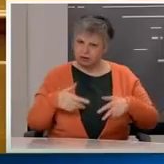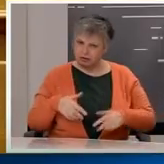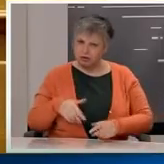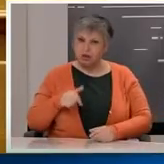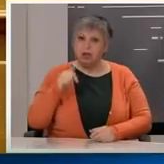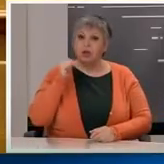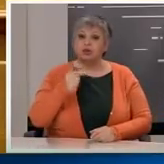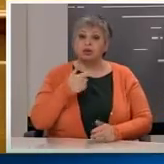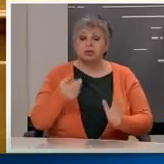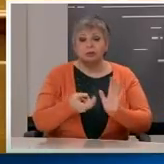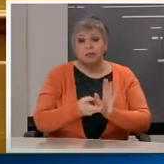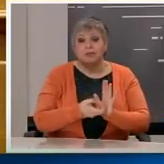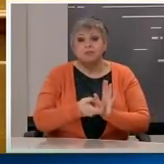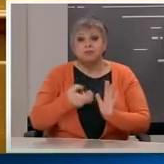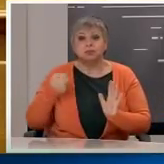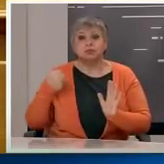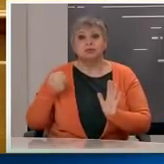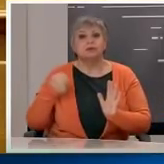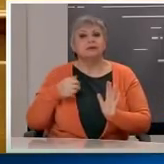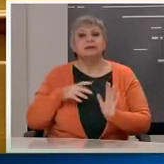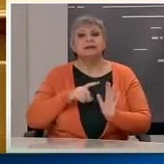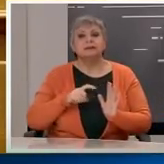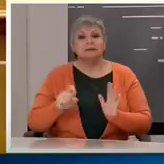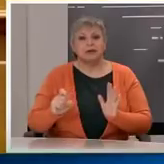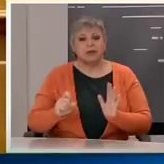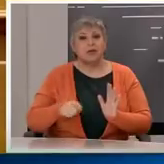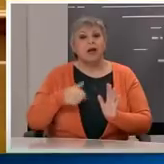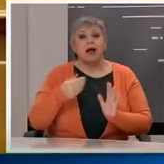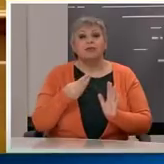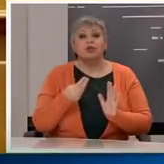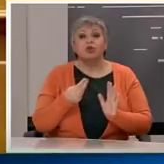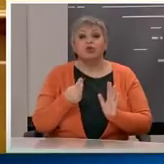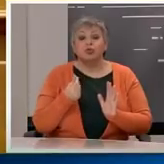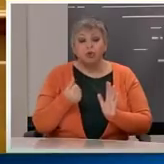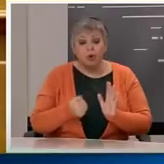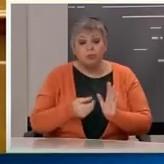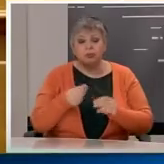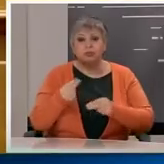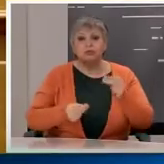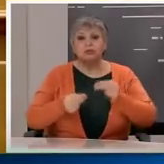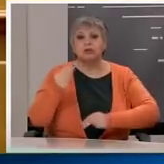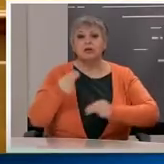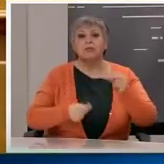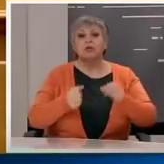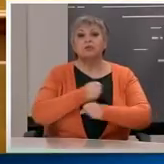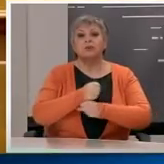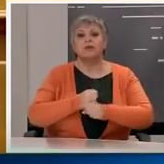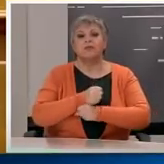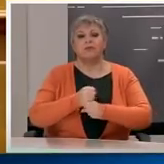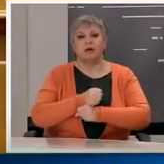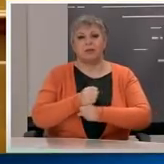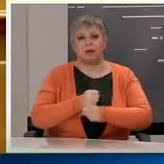τον ακρογωνιαίο λίθο των στρεβλώσεων στην τιμολόγηση και στην αποζημίωση των φαρμάκων, που ήταν η